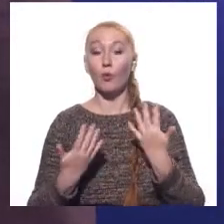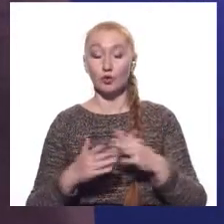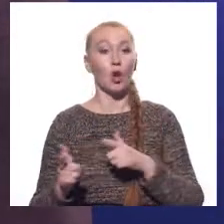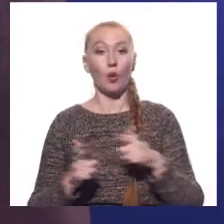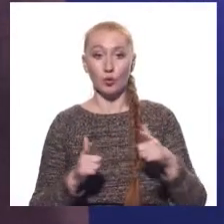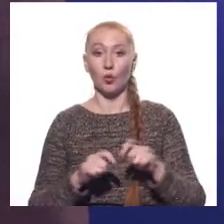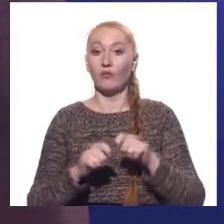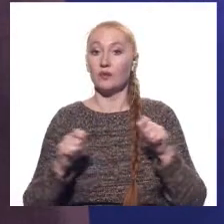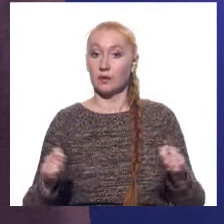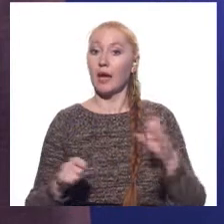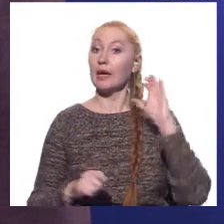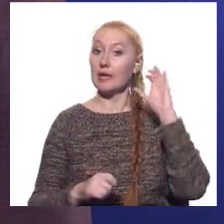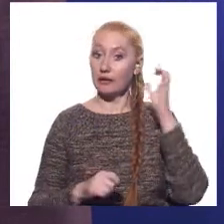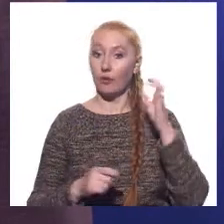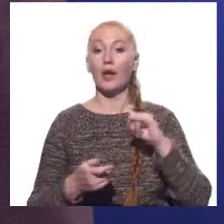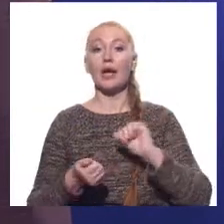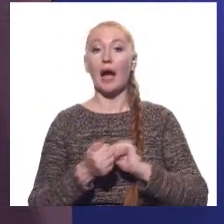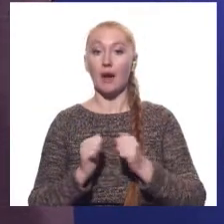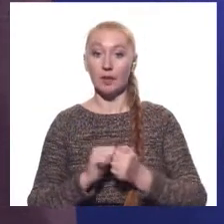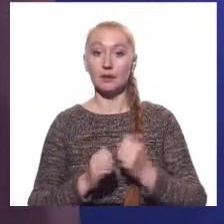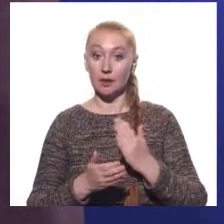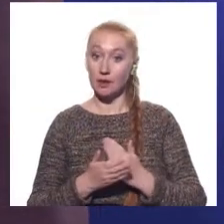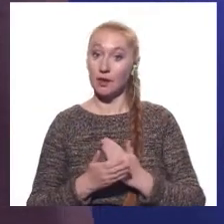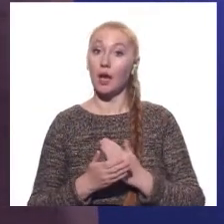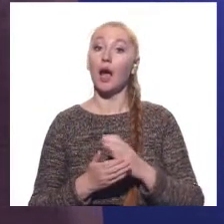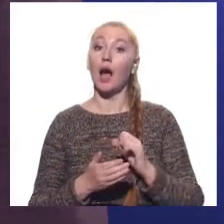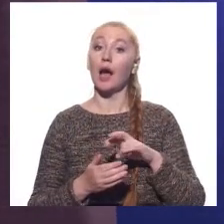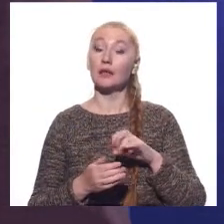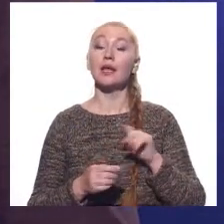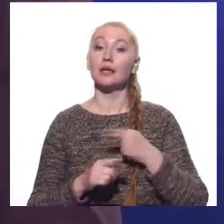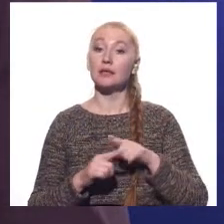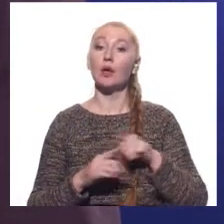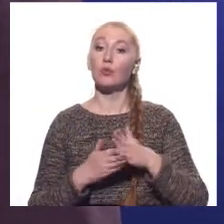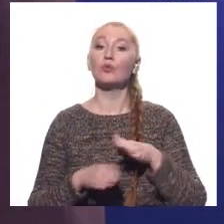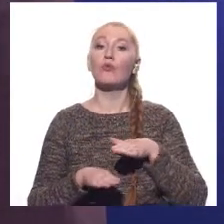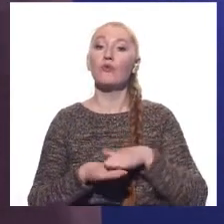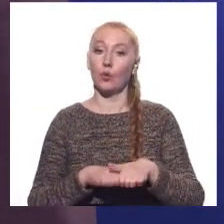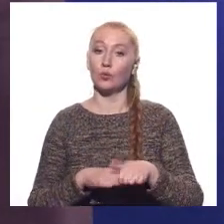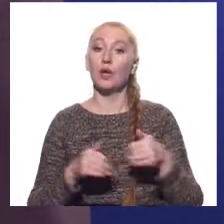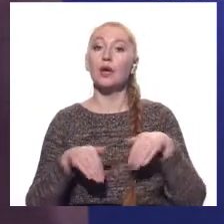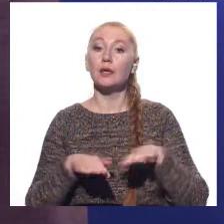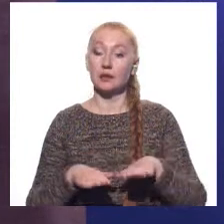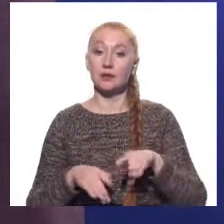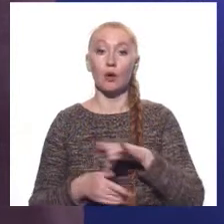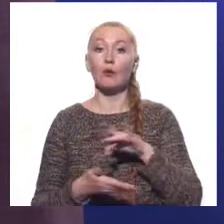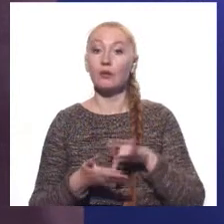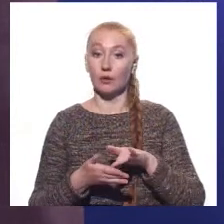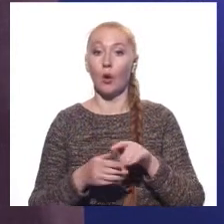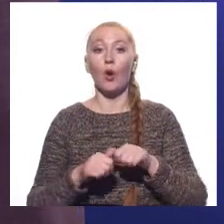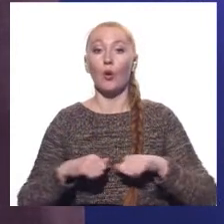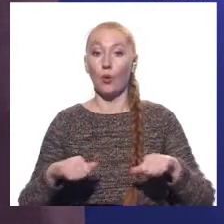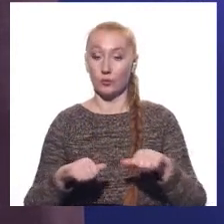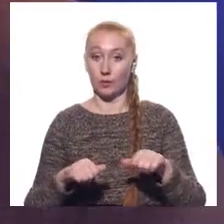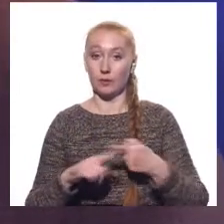відкриття міста Кривий Ріг і Кам'янське, але це вже буде виконуватися за рішенням міських комісії